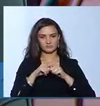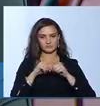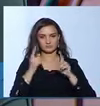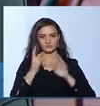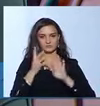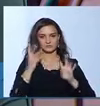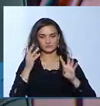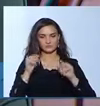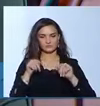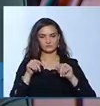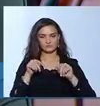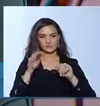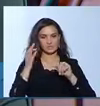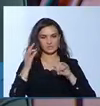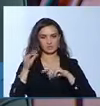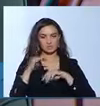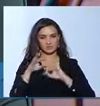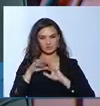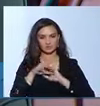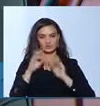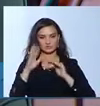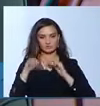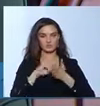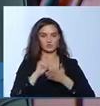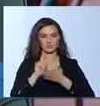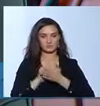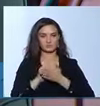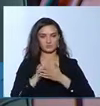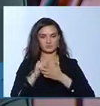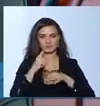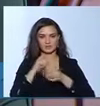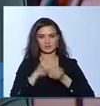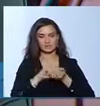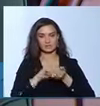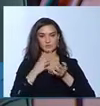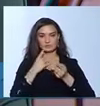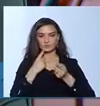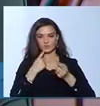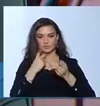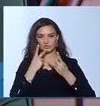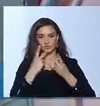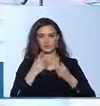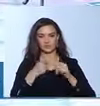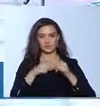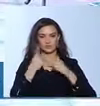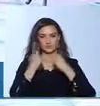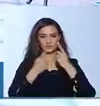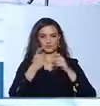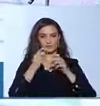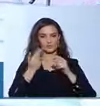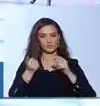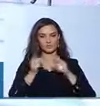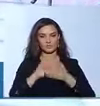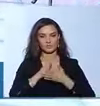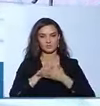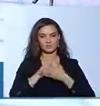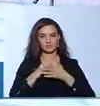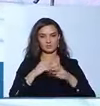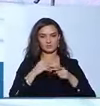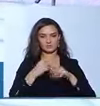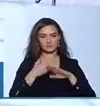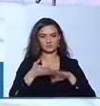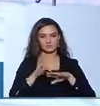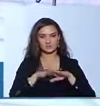პირველ რიგში ვსაზღვრავთ თმაშიც და შემდეგ აუცილებლად ვადასტურებთ ამას სისხლით, თუ საეჭვო არის ხოლმე ეს მონაცემი, ხო არ არის, აი ესეთი